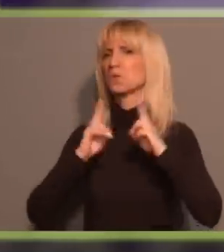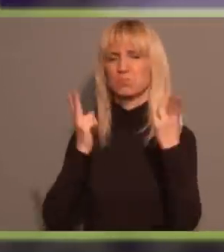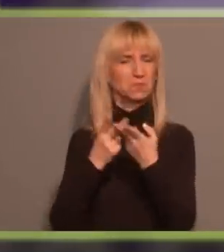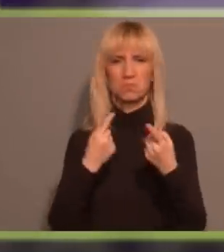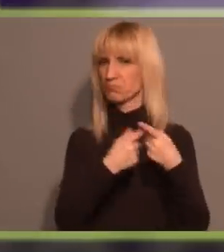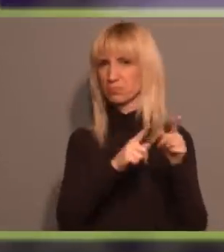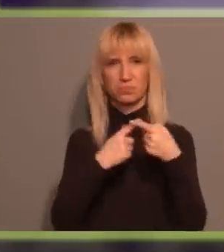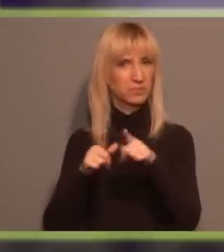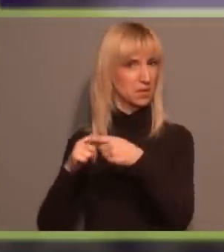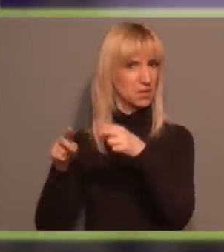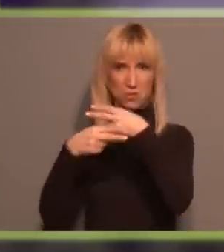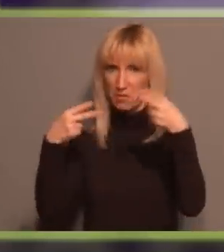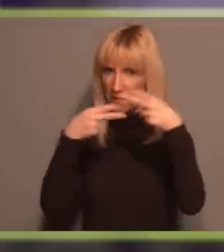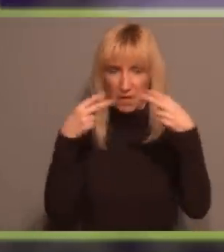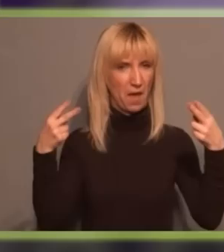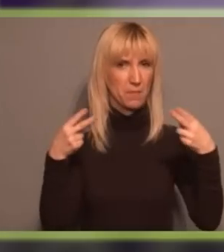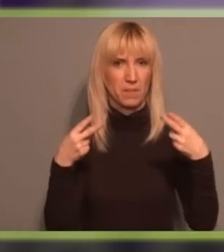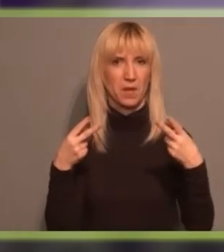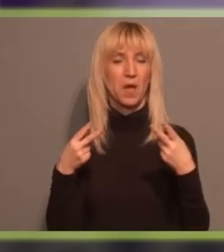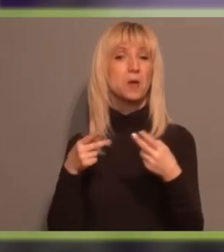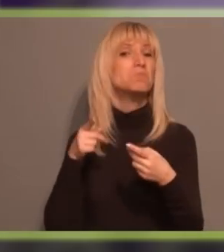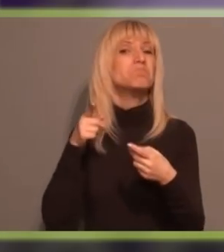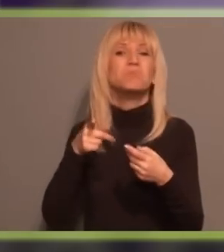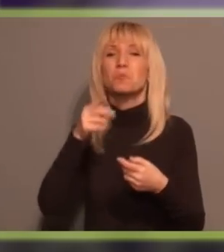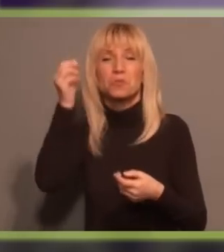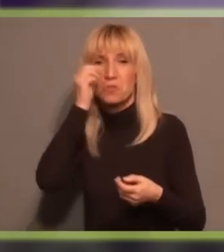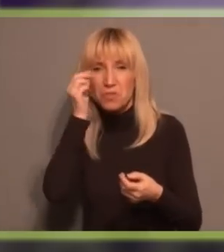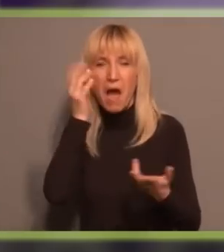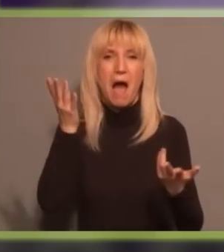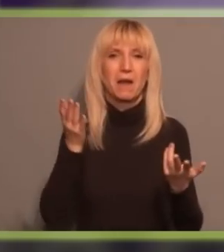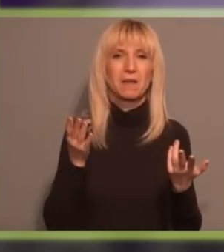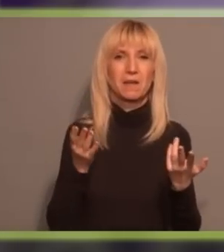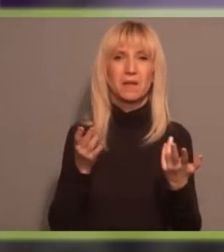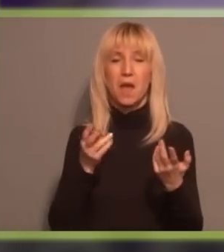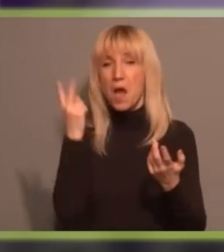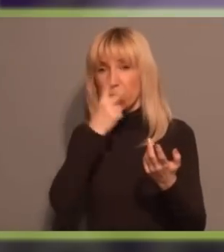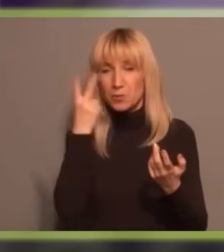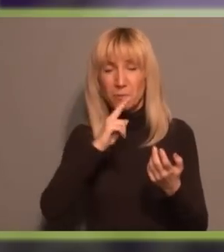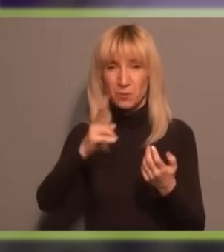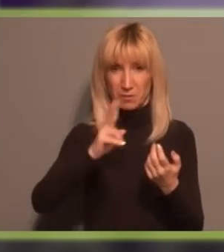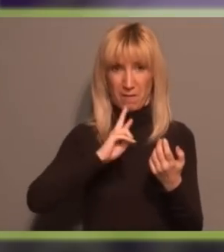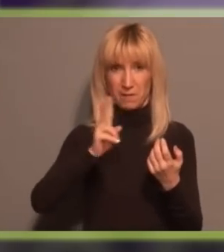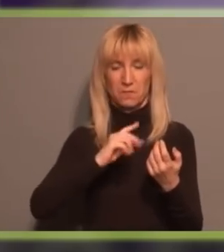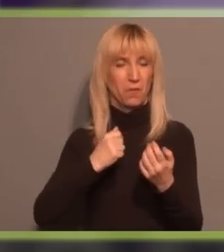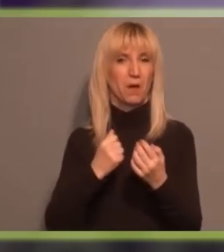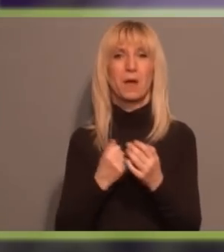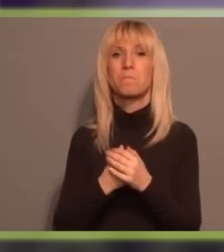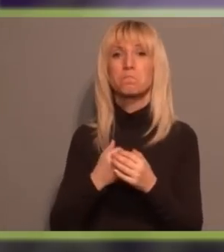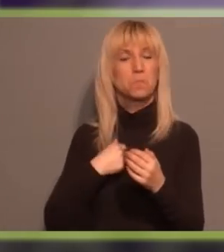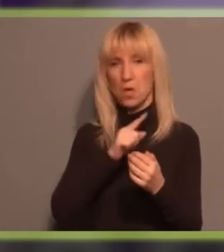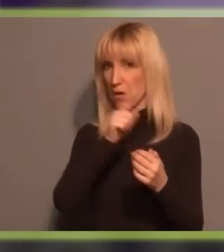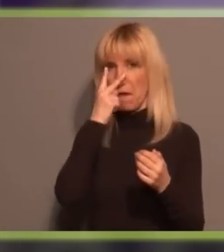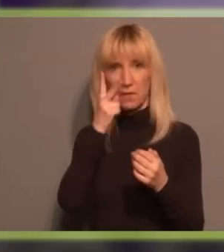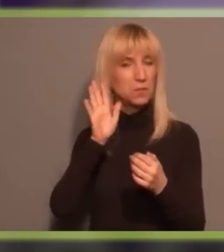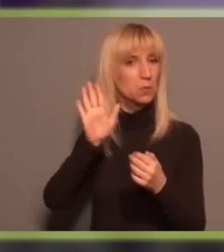sveta, ali ga doći i Azijati sve i tako mi se šalimo. Mi se razumemo, ja ne mogu da vidim kod